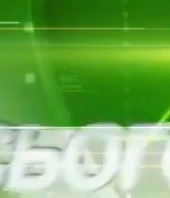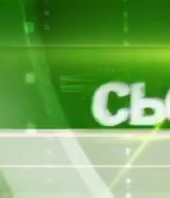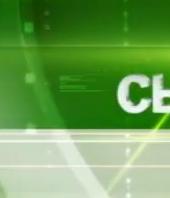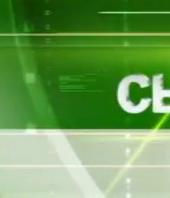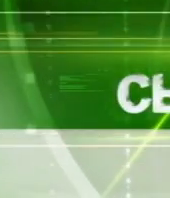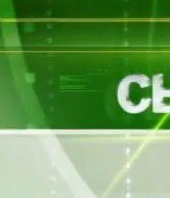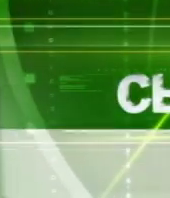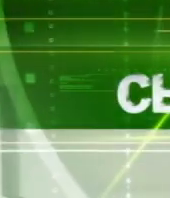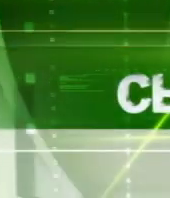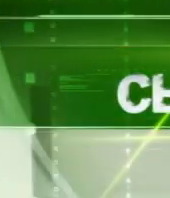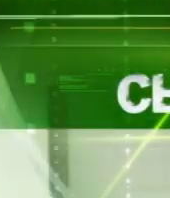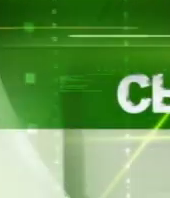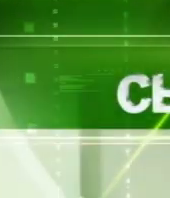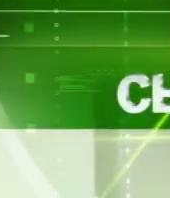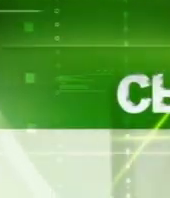Музика